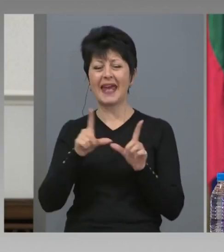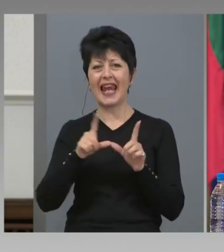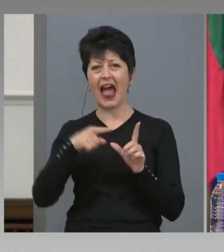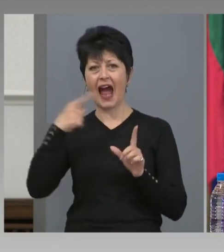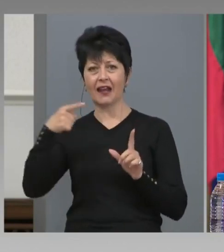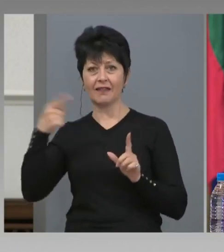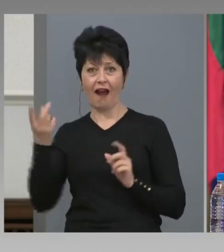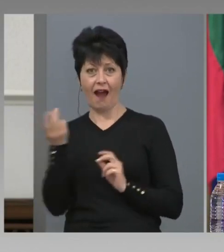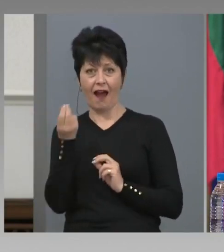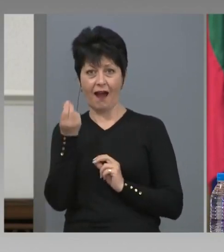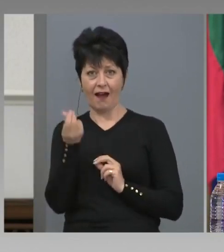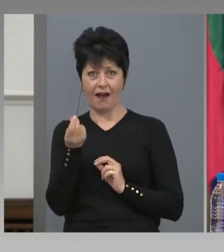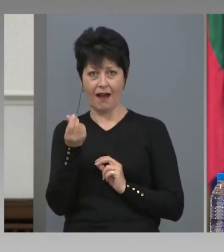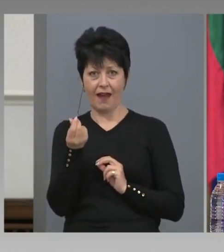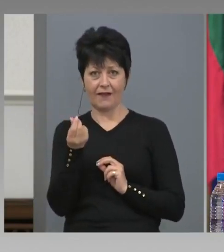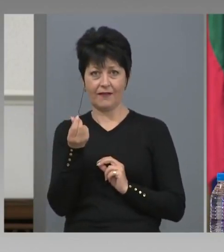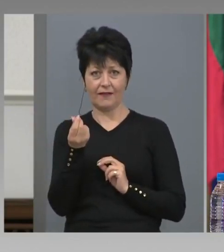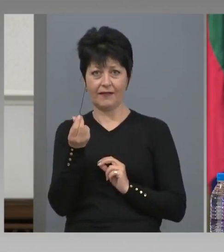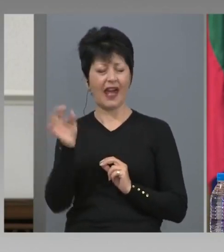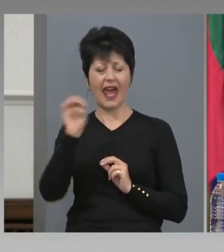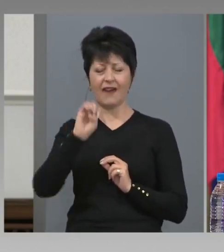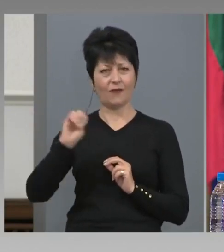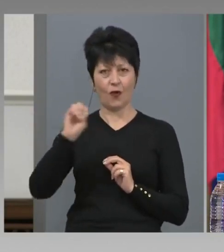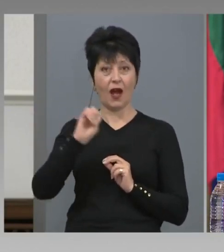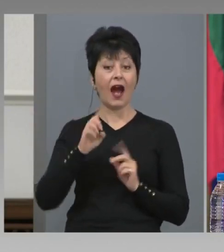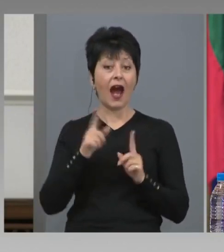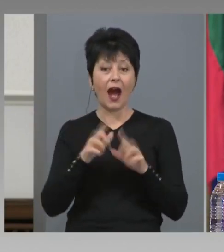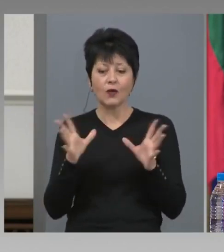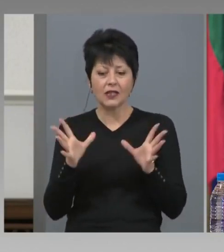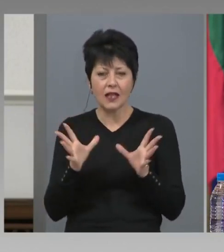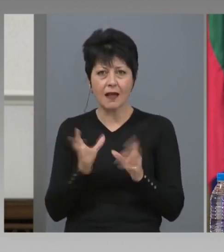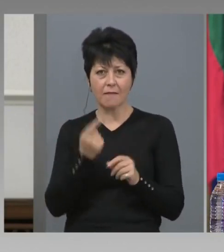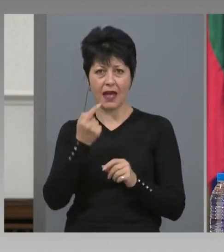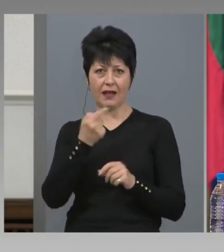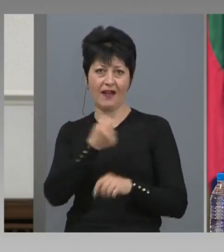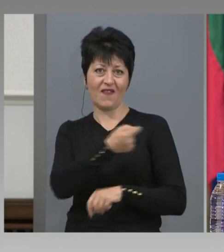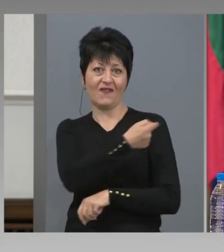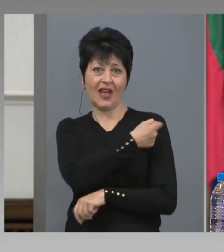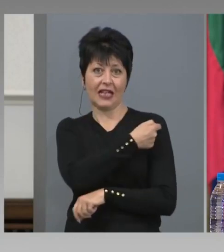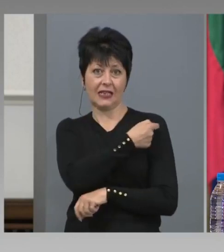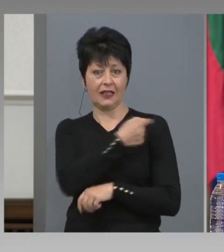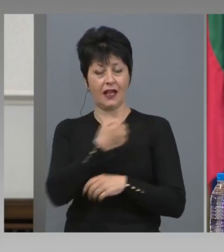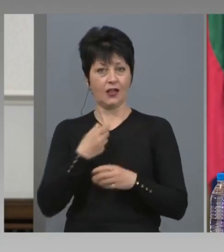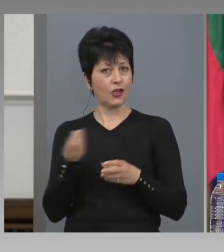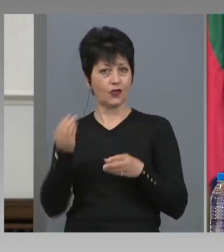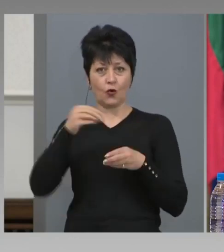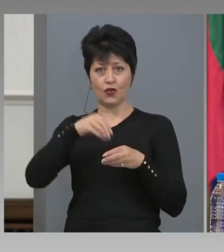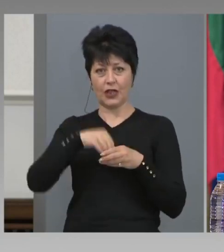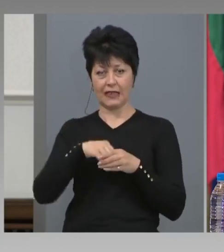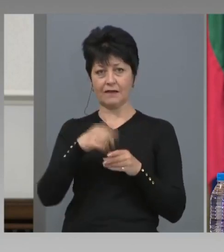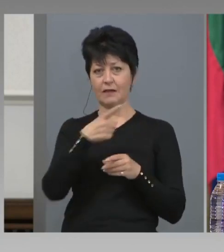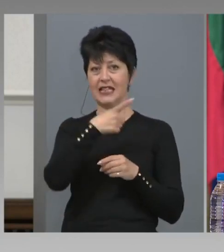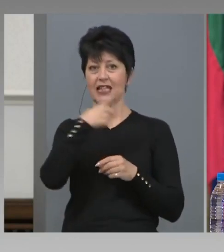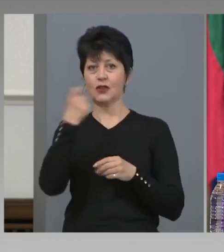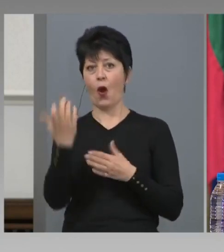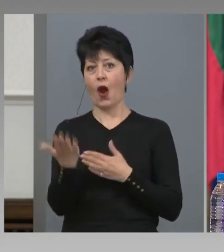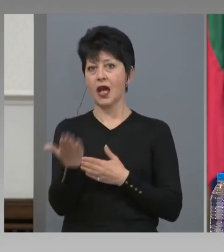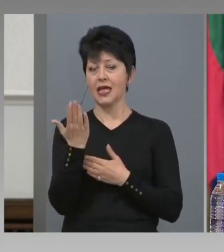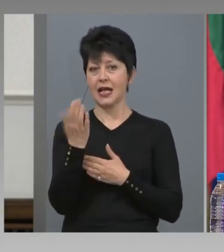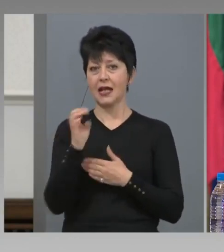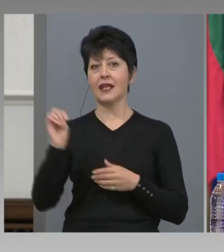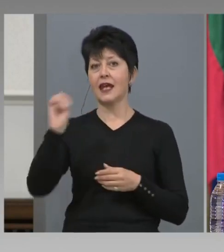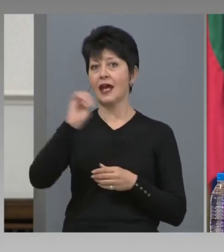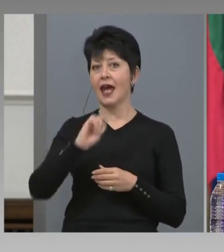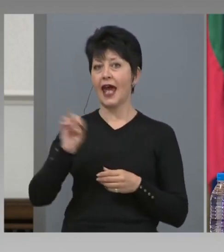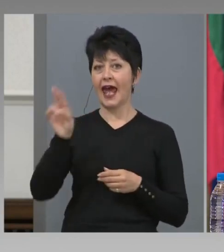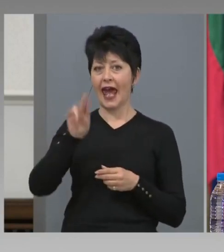И то, ако се открие ваксина, ние ще участваме с 100 000 евро, за да сме там.